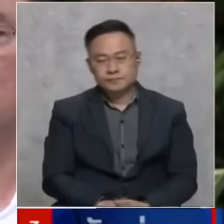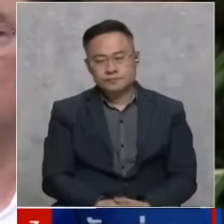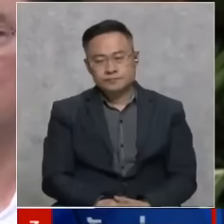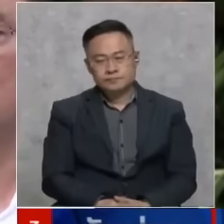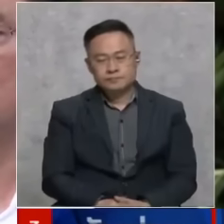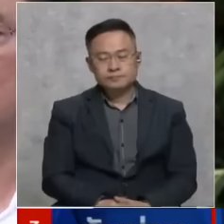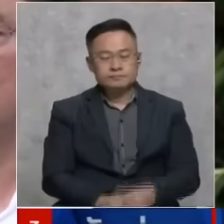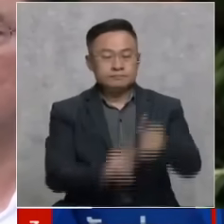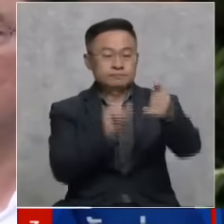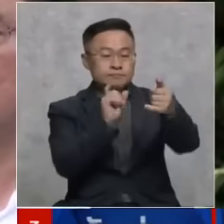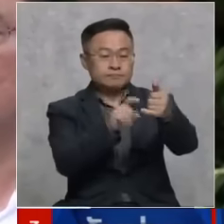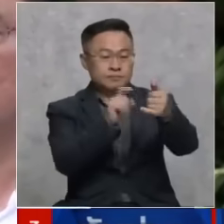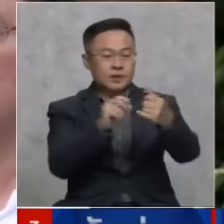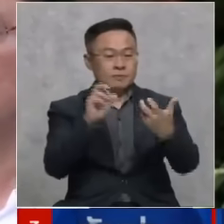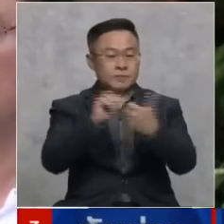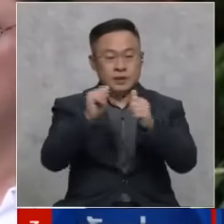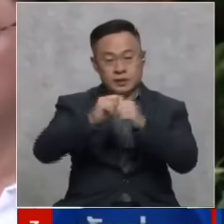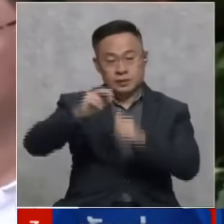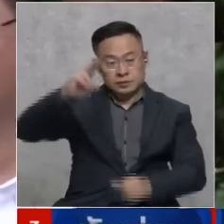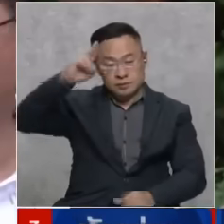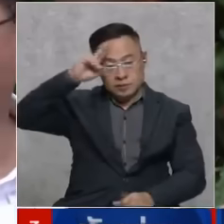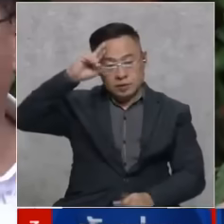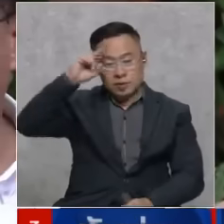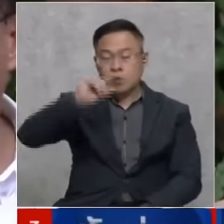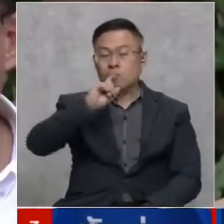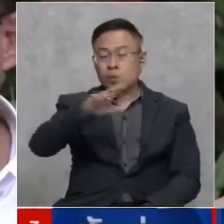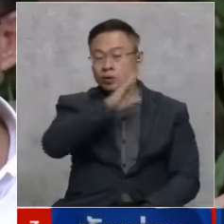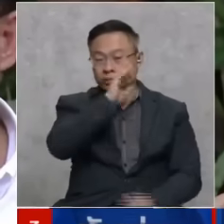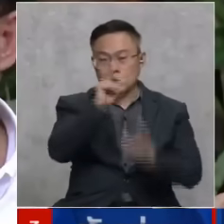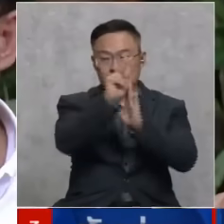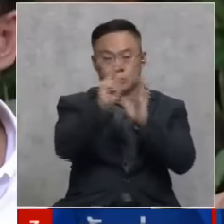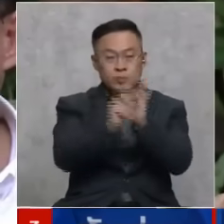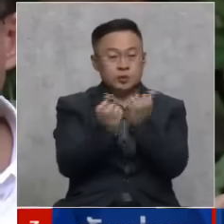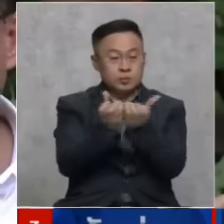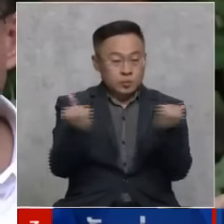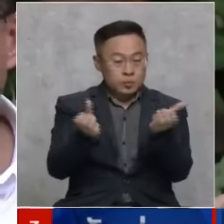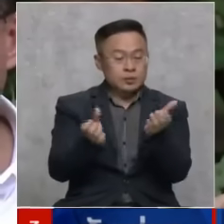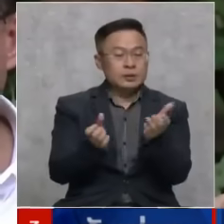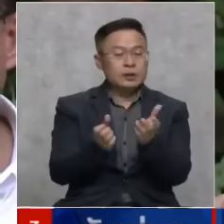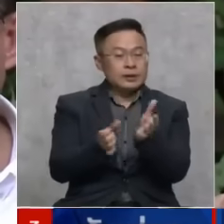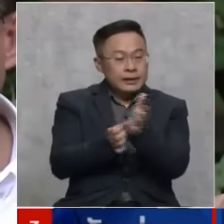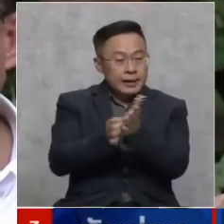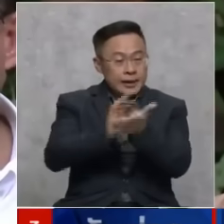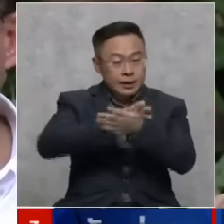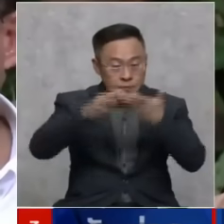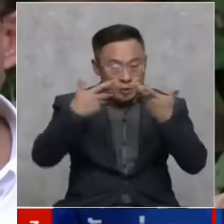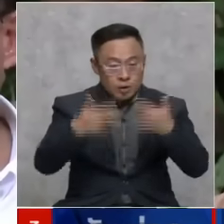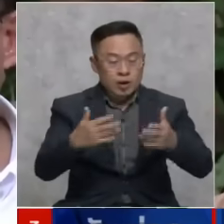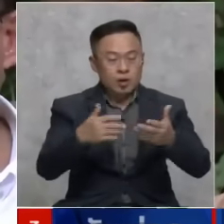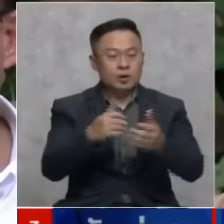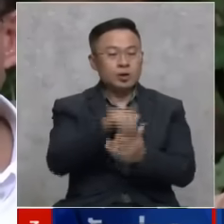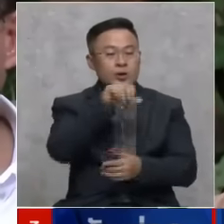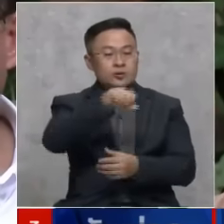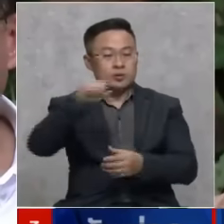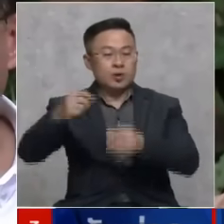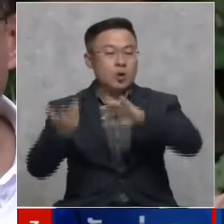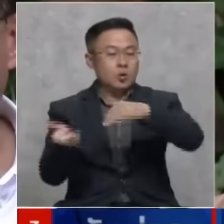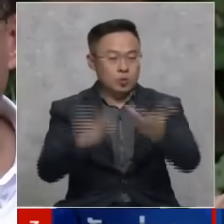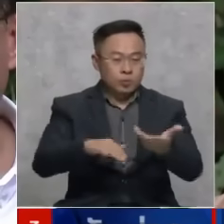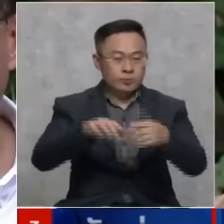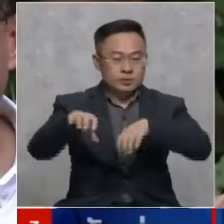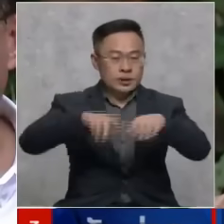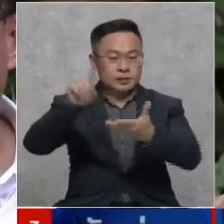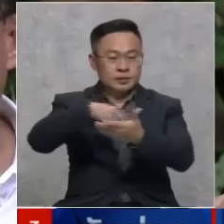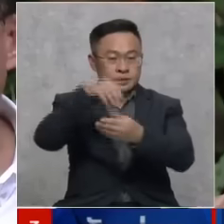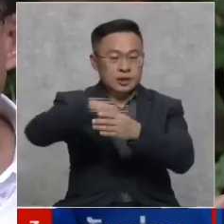ครับมีการพูดในปตท.ครับว่าไม่เคยพูดเรื่องการอาจจะมีสภาคนไปเอาไปเทียบกันก่อนที่แยกทำมา